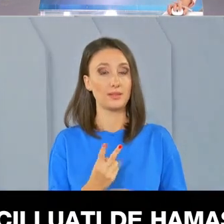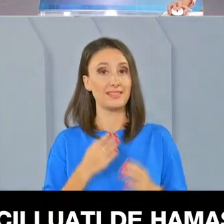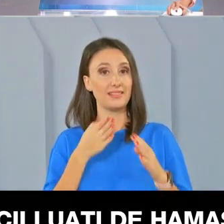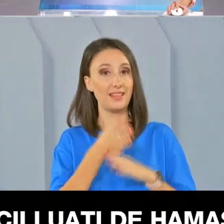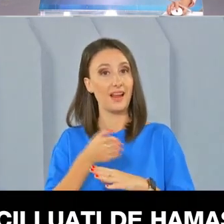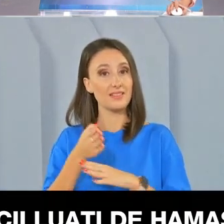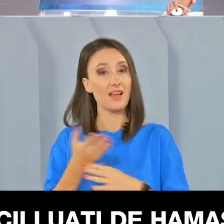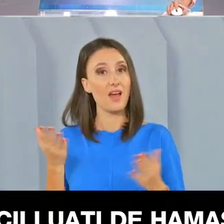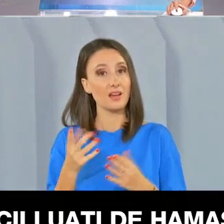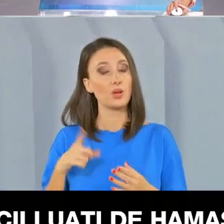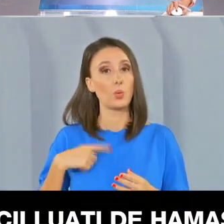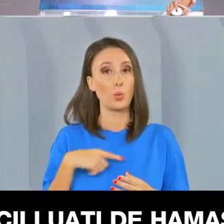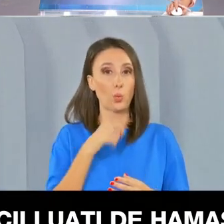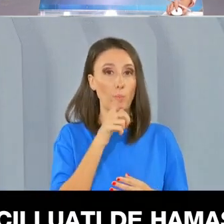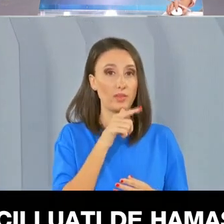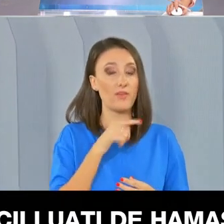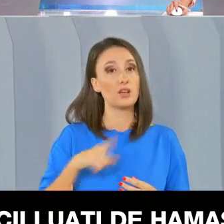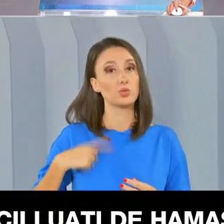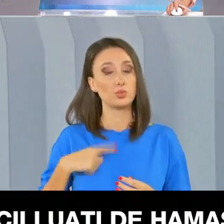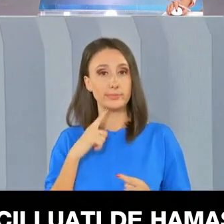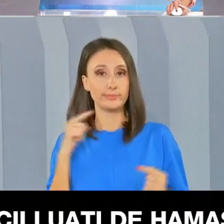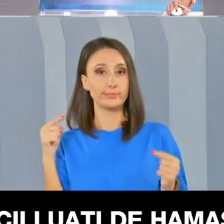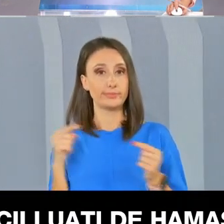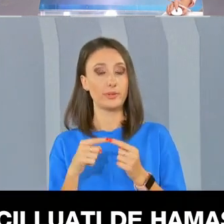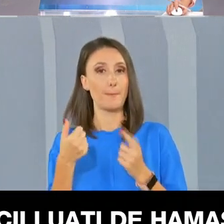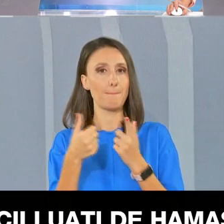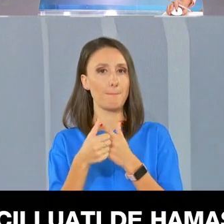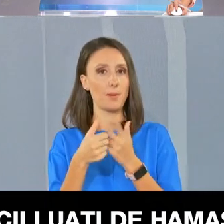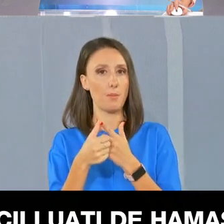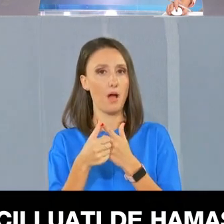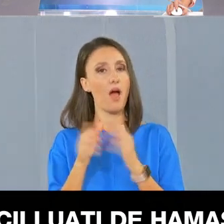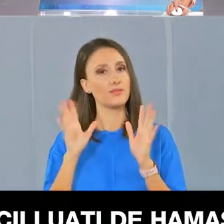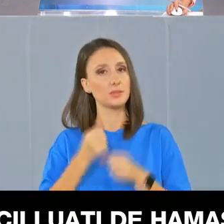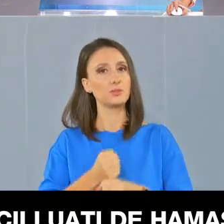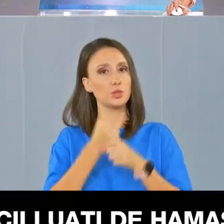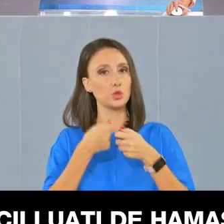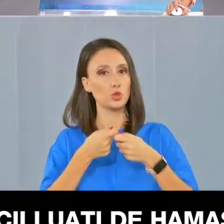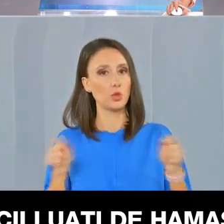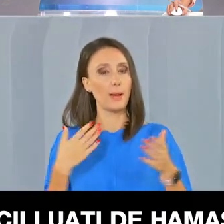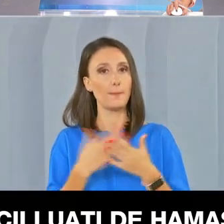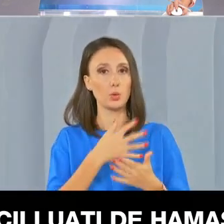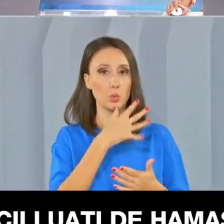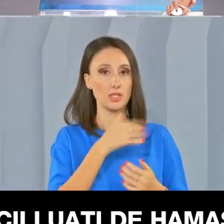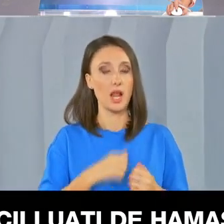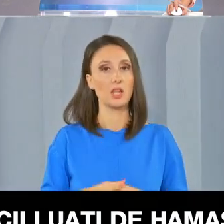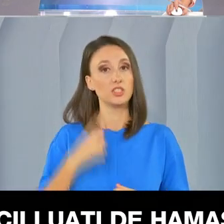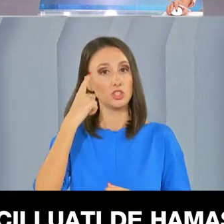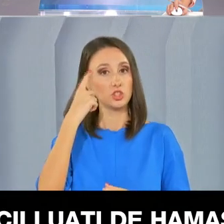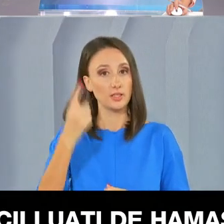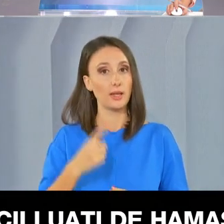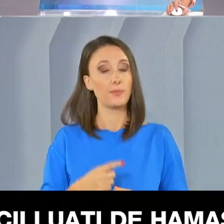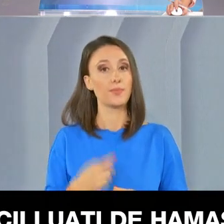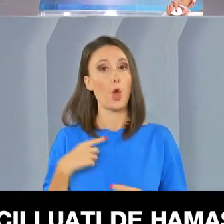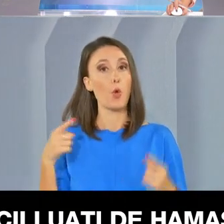direcții care undeva sunt contradictorii. Prima este avem sprijinul total pentru Israel. Și se știe